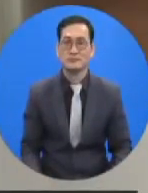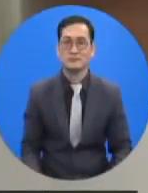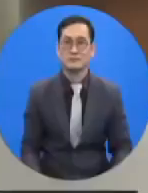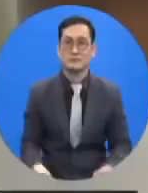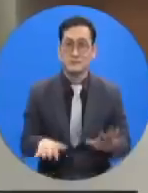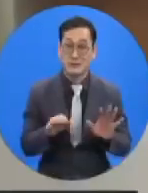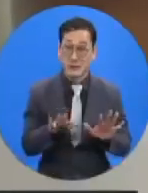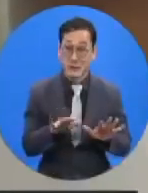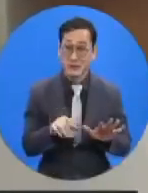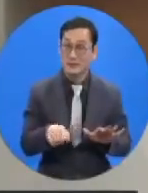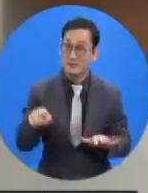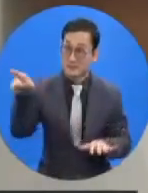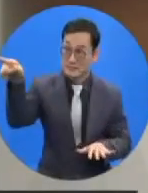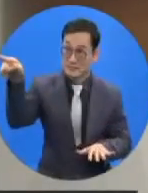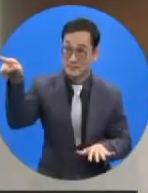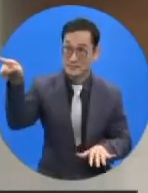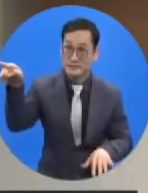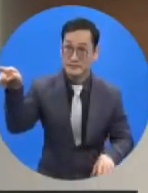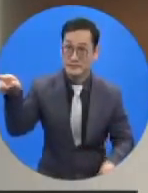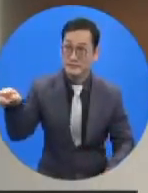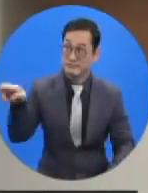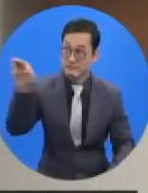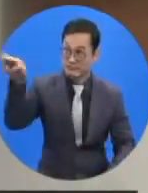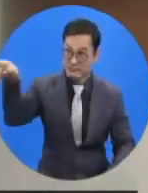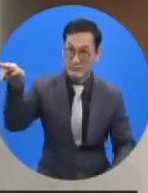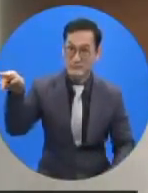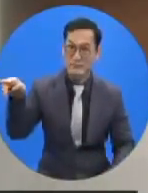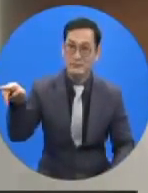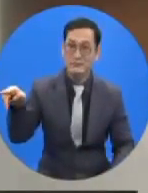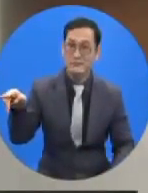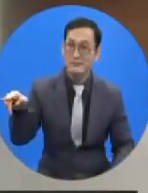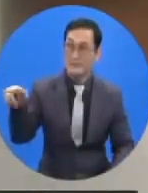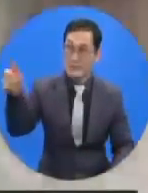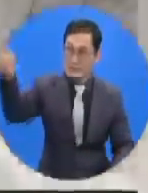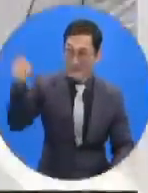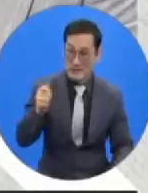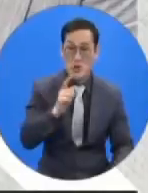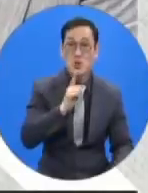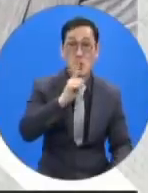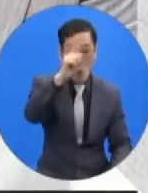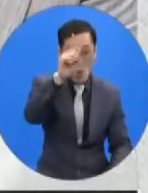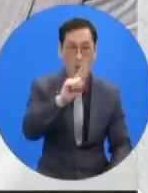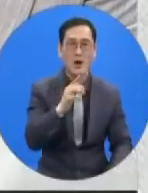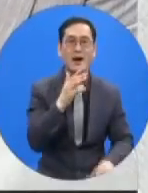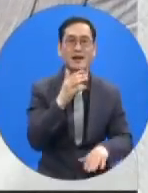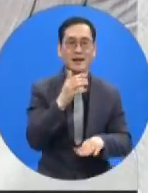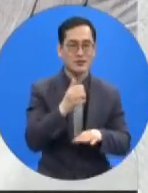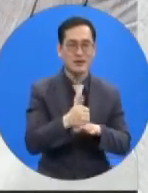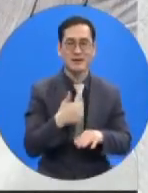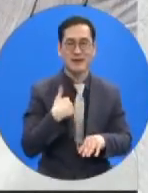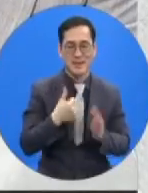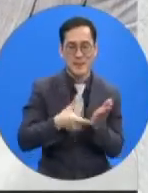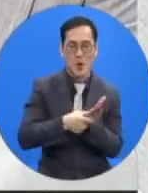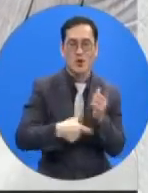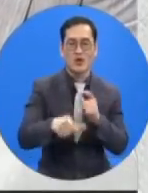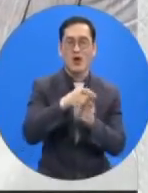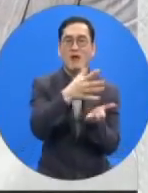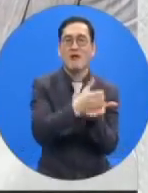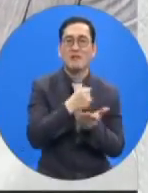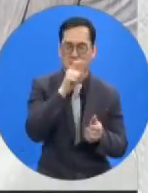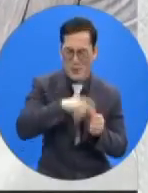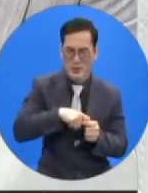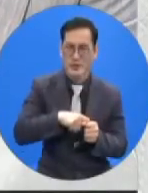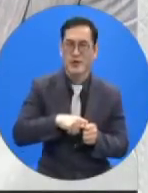4.15 선거 날 자신들의 득표를 더 강화하기 위한 저는 정치적인 이벤트로 저런 일을 했다라고